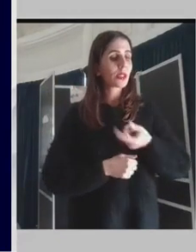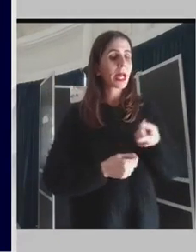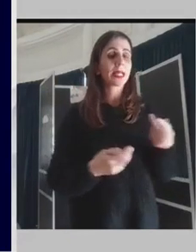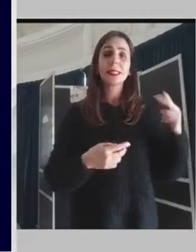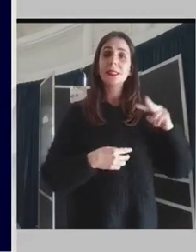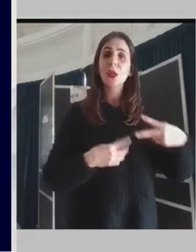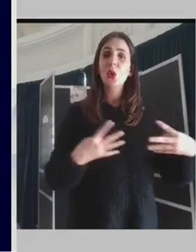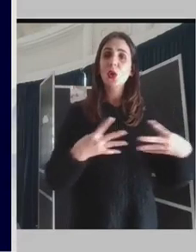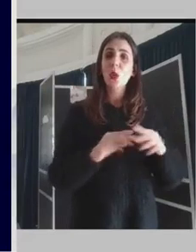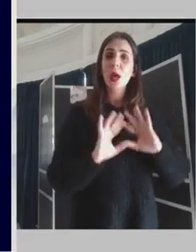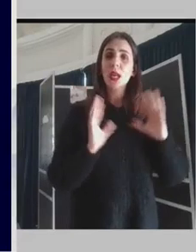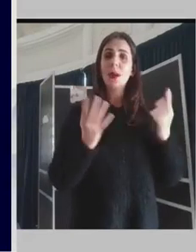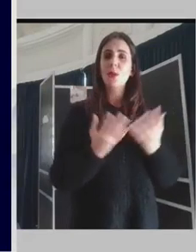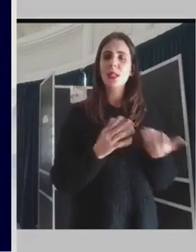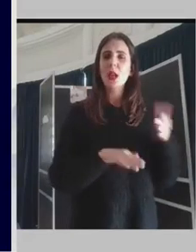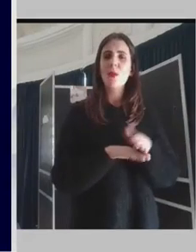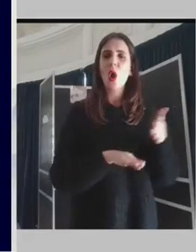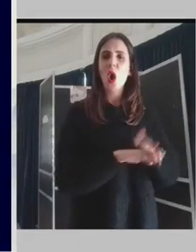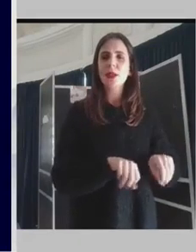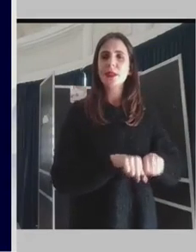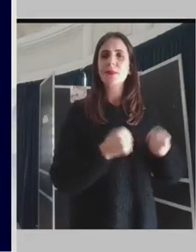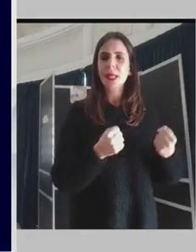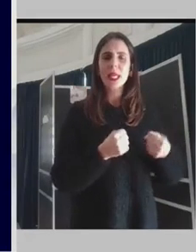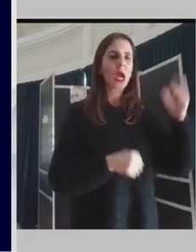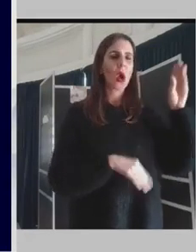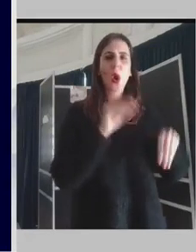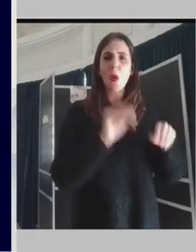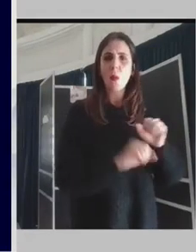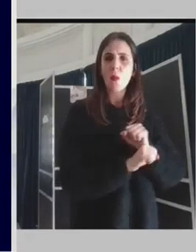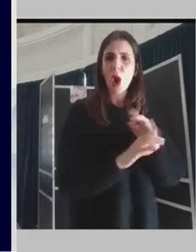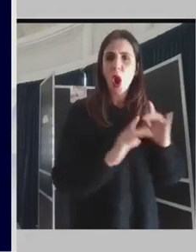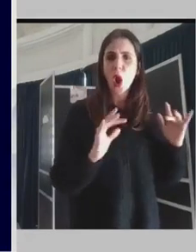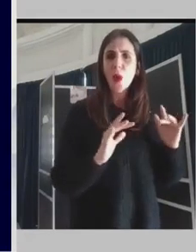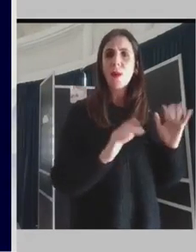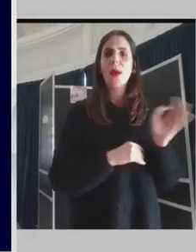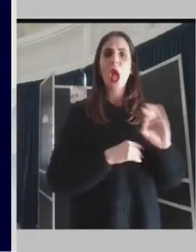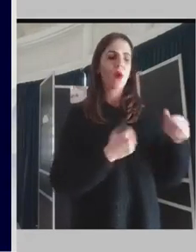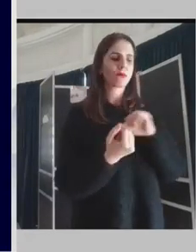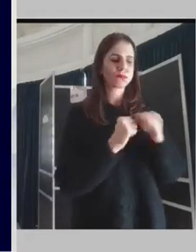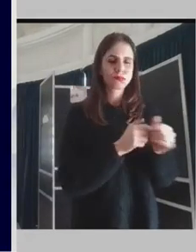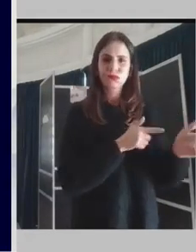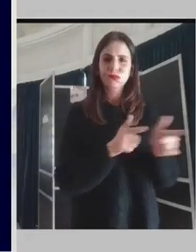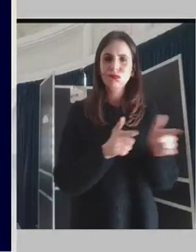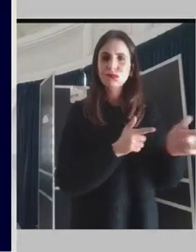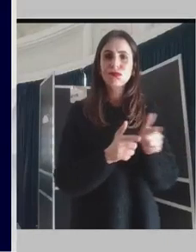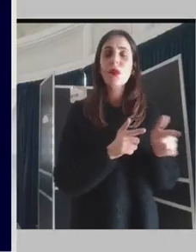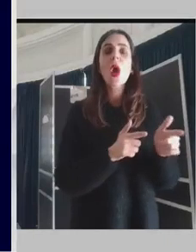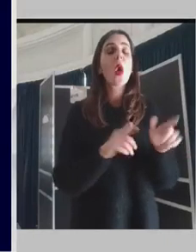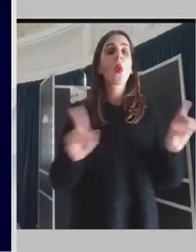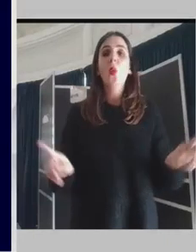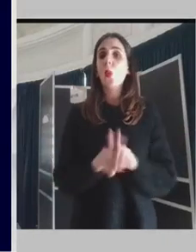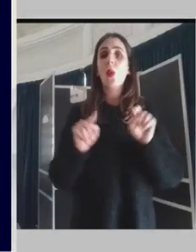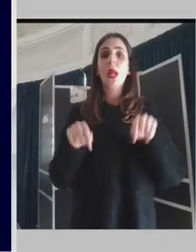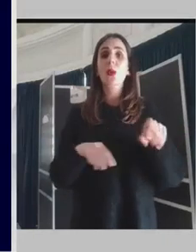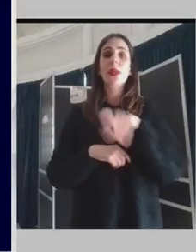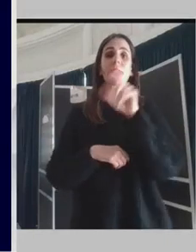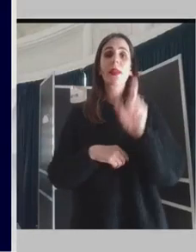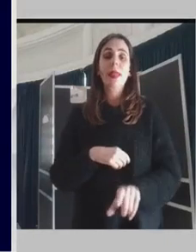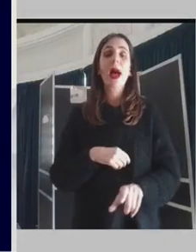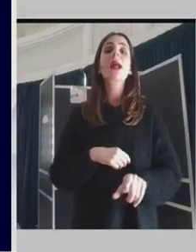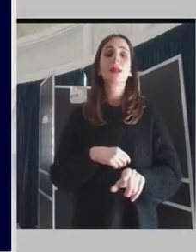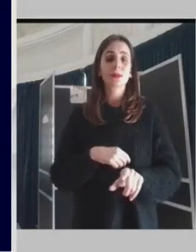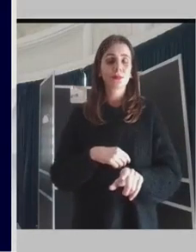per effetto del, per causa diretta del, degli scontri armati, bombardamenti, eccetera, quindi cause dirette,